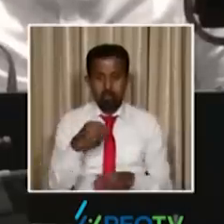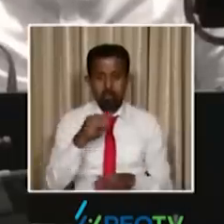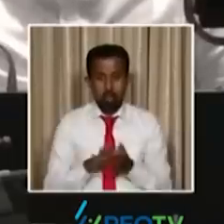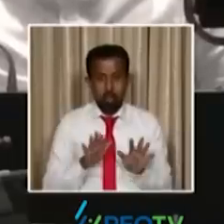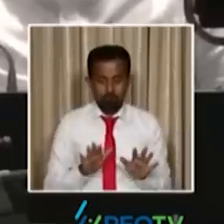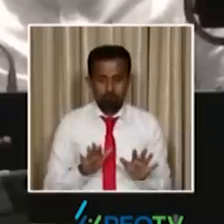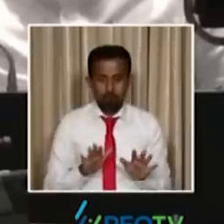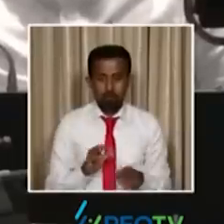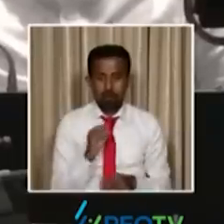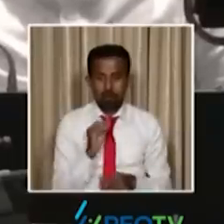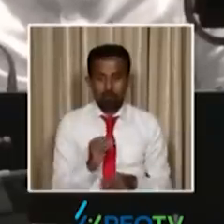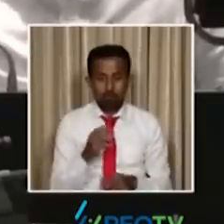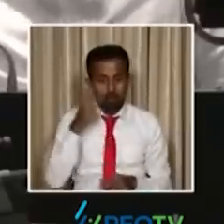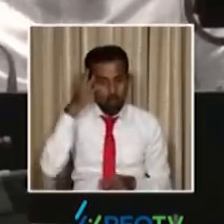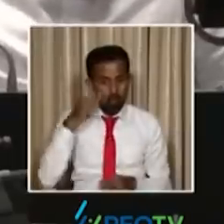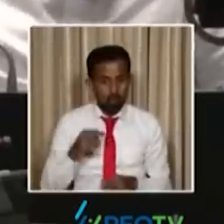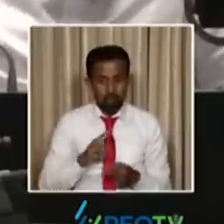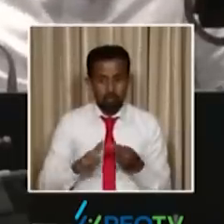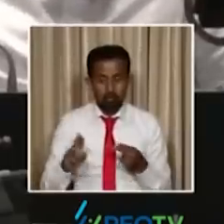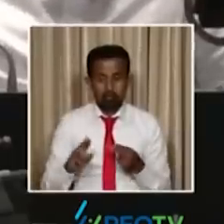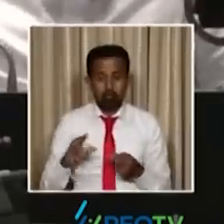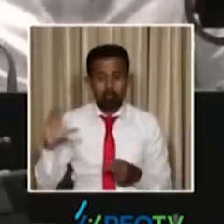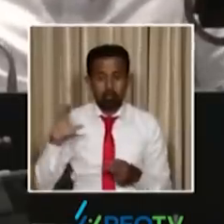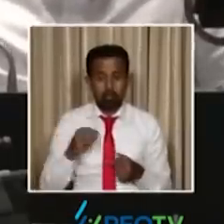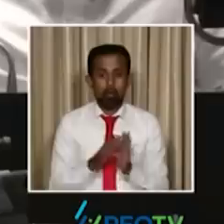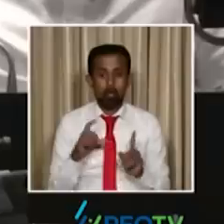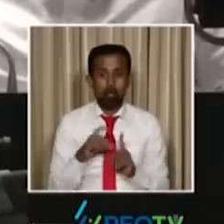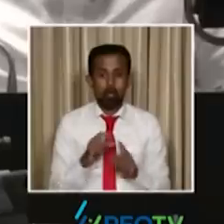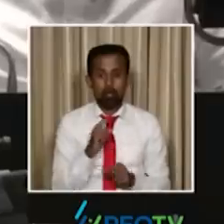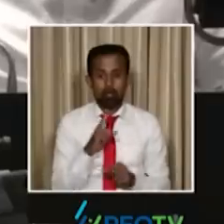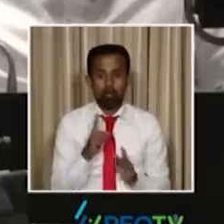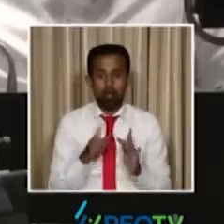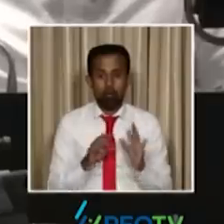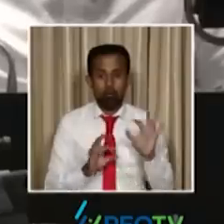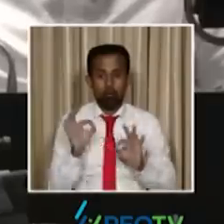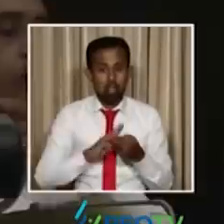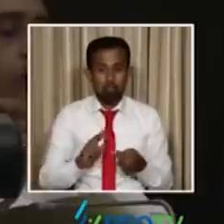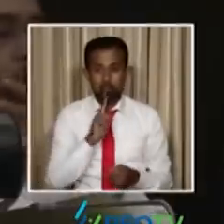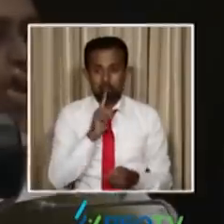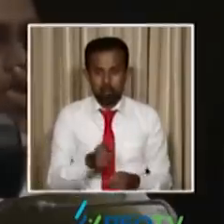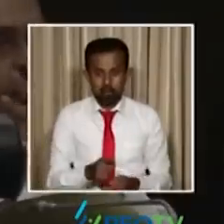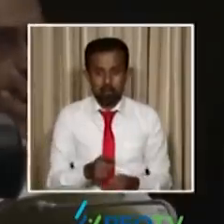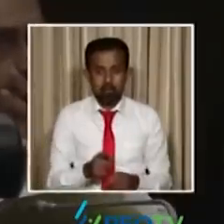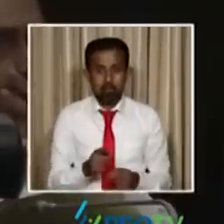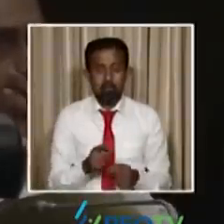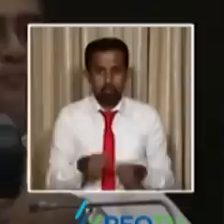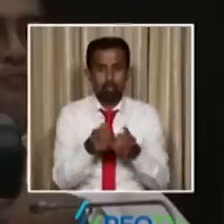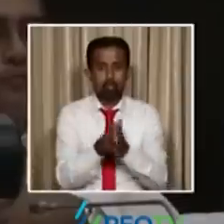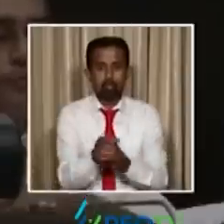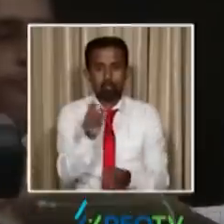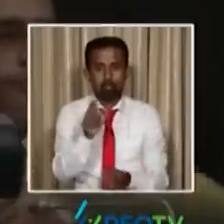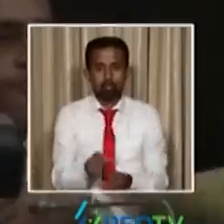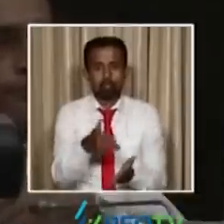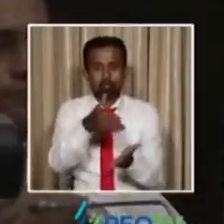කරලා තියෙනවා කියලා. නමුත් අපි අමතක කරන්න නරකයි මේ ගන්න සෑම ඩොලරයක්ම පොලිය සමග නැවත අපි ගෙවන්න වෙනවා. දා බිල්ලෙක් හැටියට මවපු එක